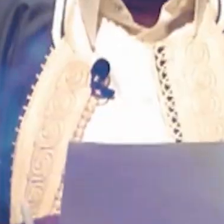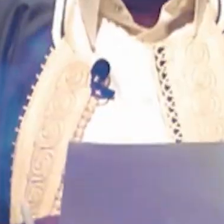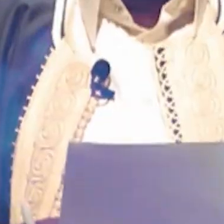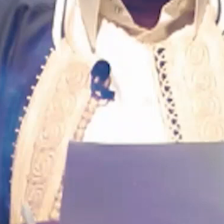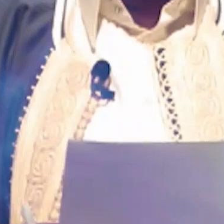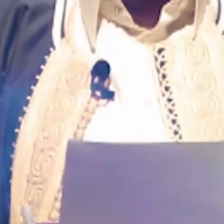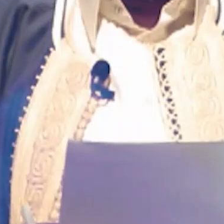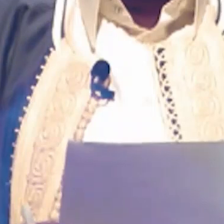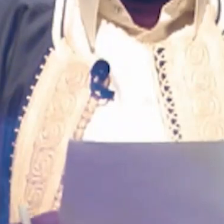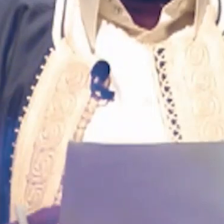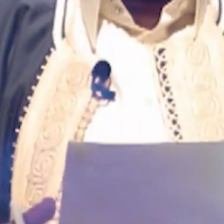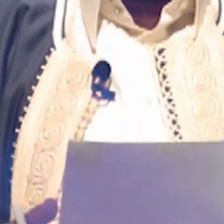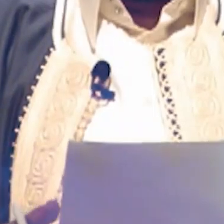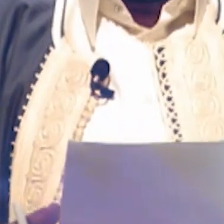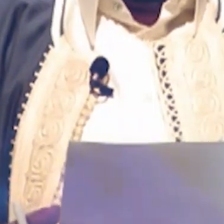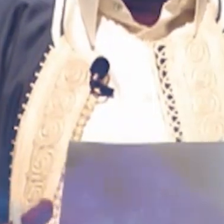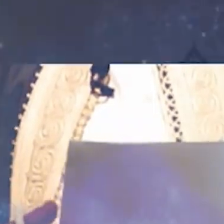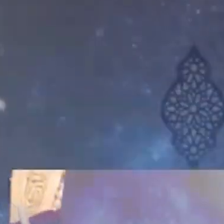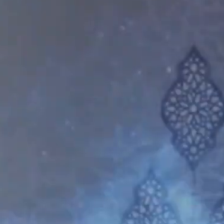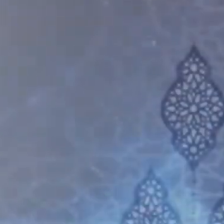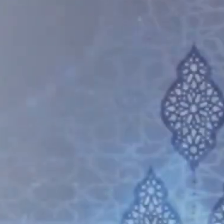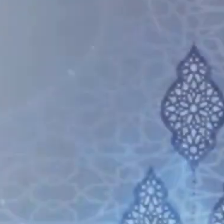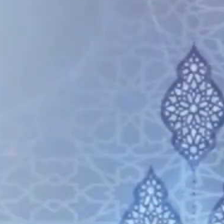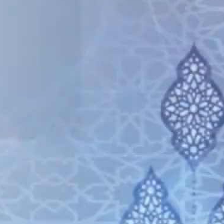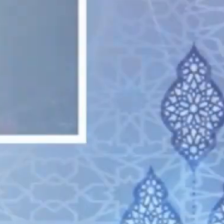تفضل يا مهدي.